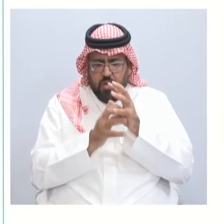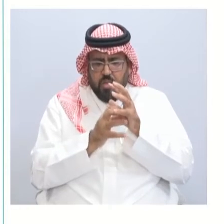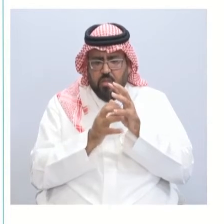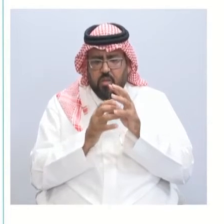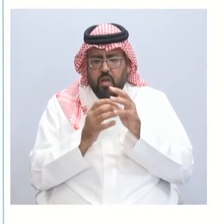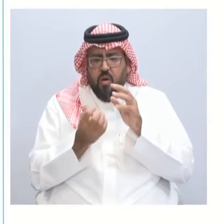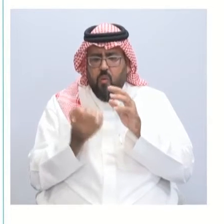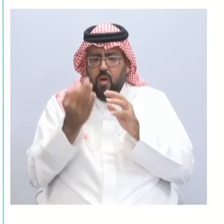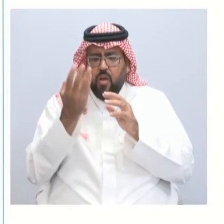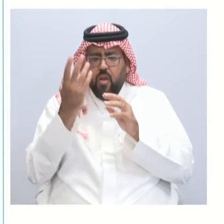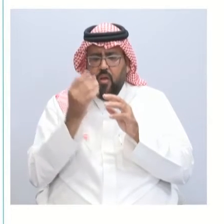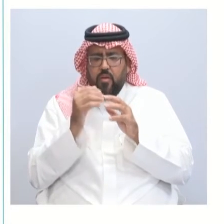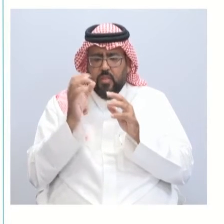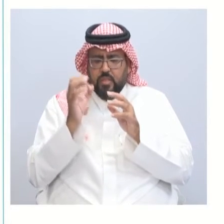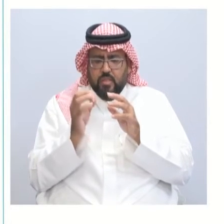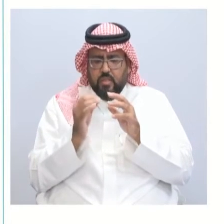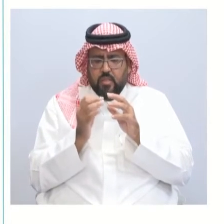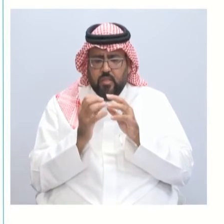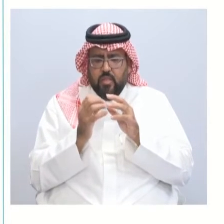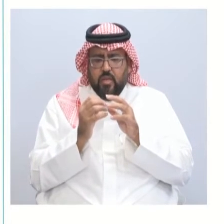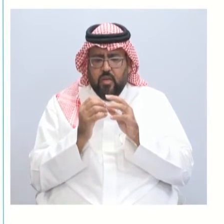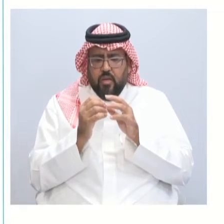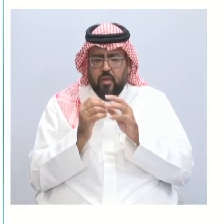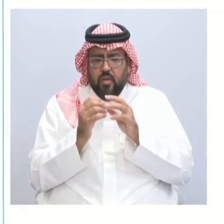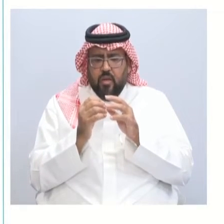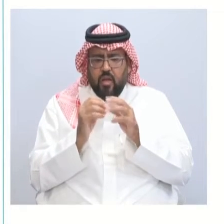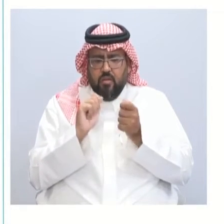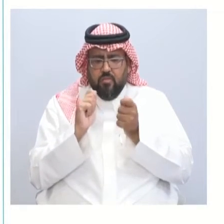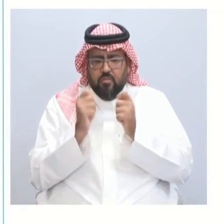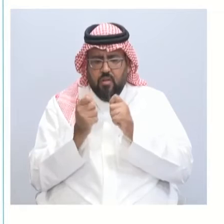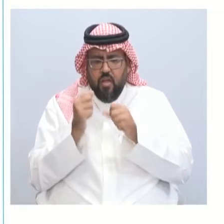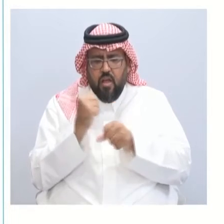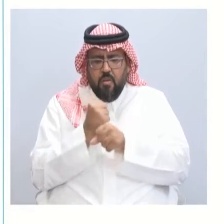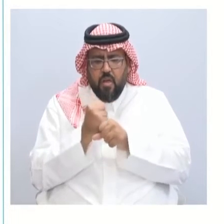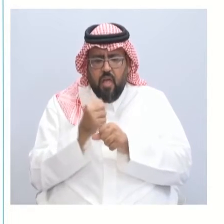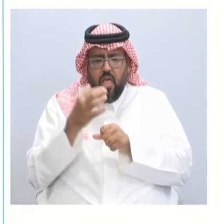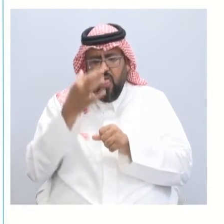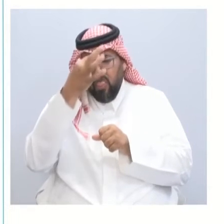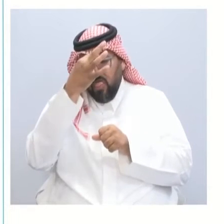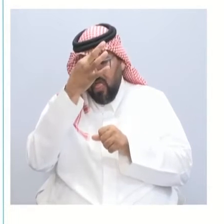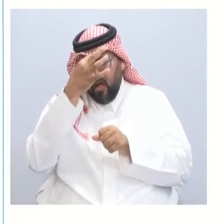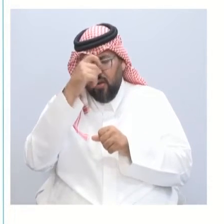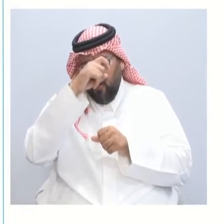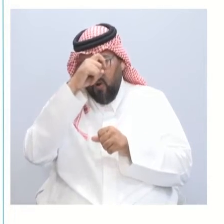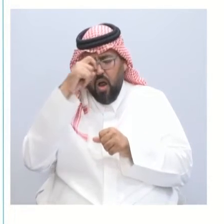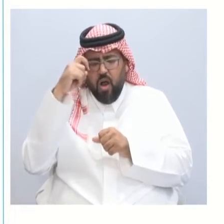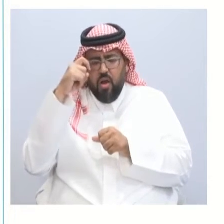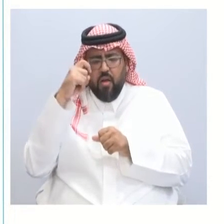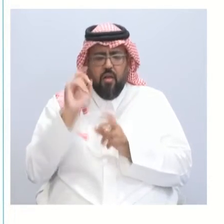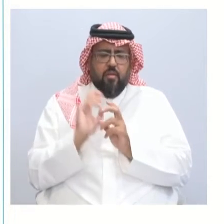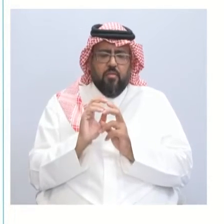الناري اصلها رسوبي او ناري تحولت بفعل ايش بفعل الحراره